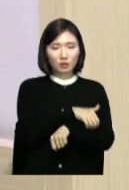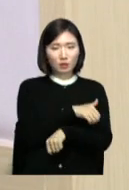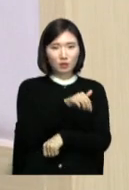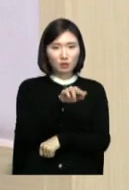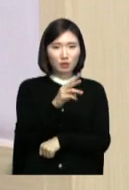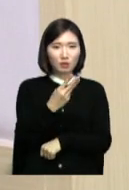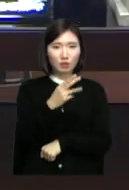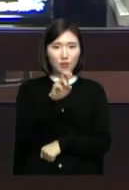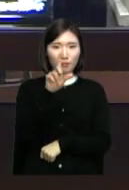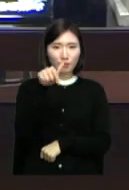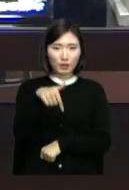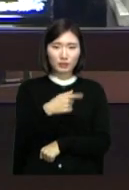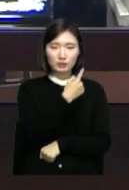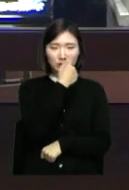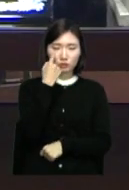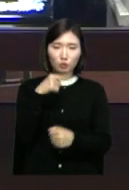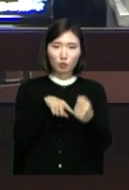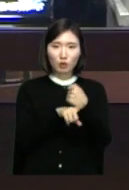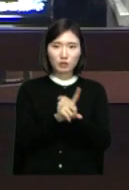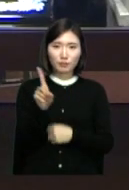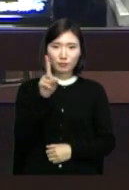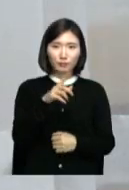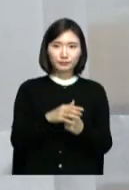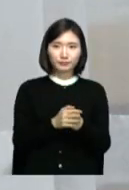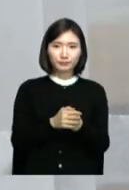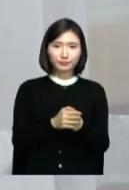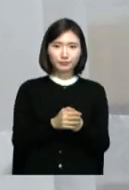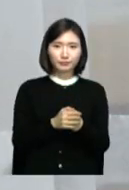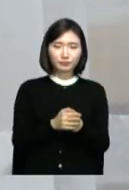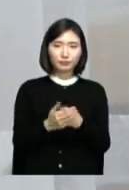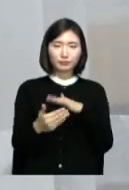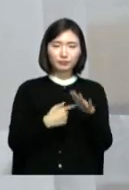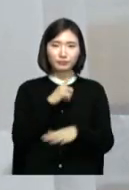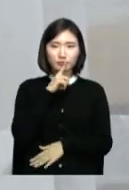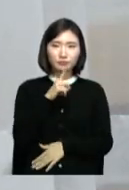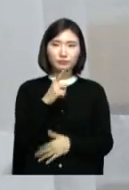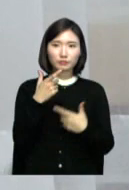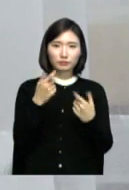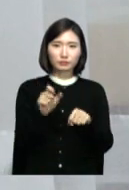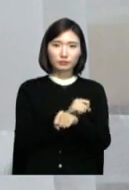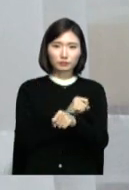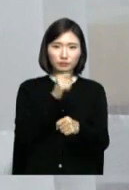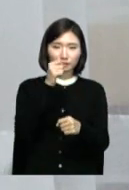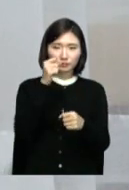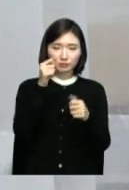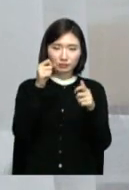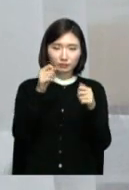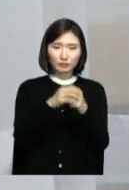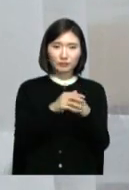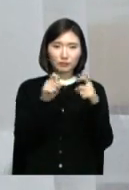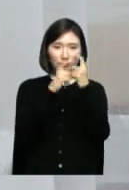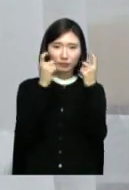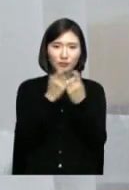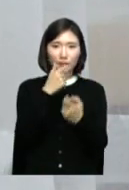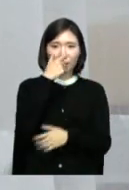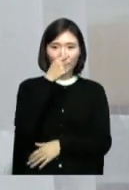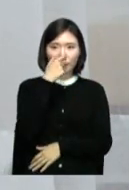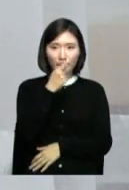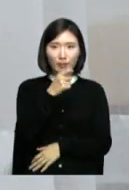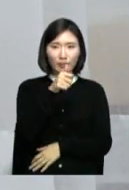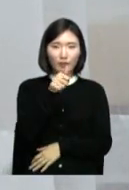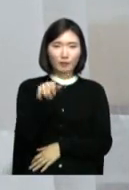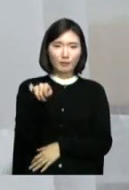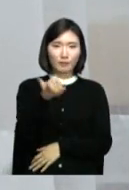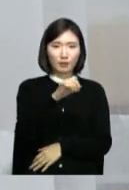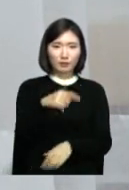결막염의 어떤 증상이나 원인도 있을 것 같은데요네 일단 원인은 아까 말씀드렸던 다시피 특정한 어떤 개개인에게 민감한 항원이